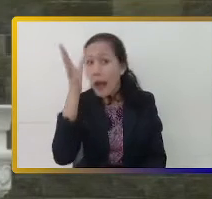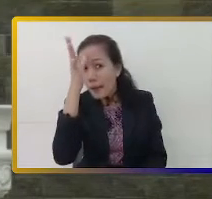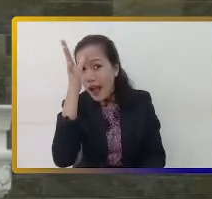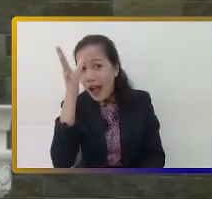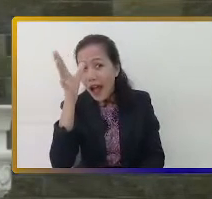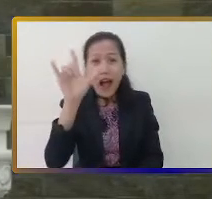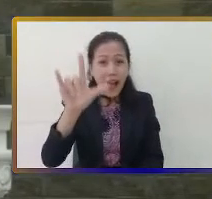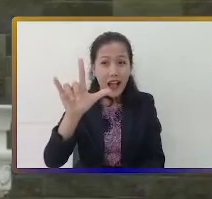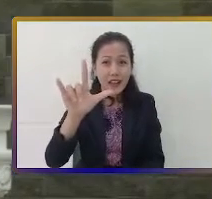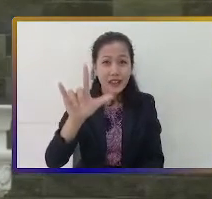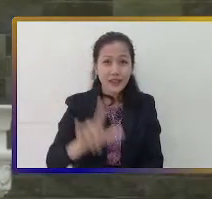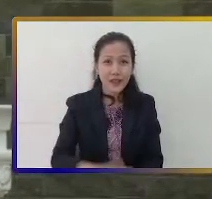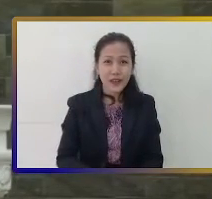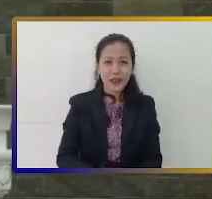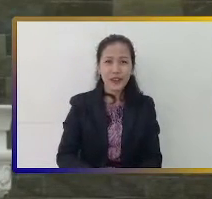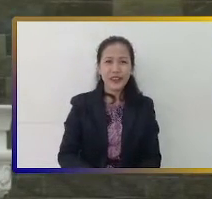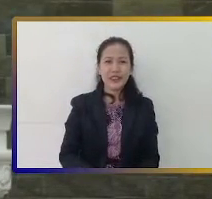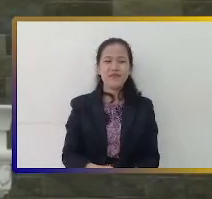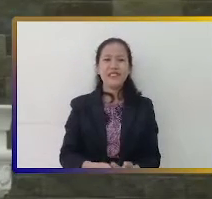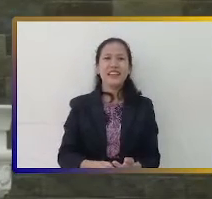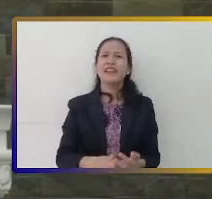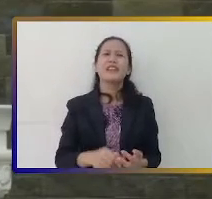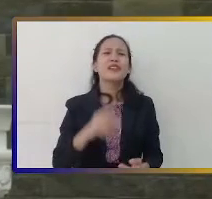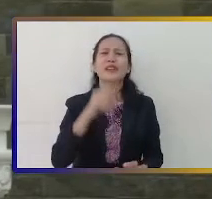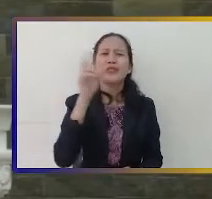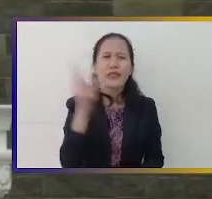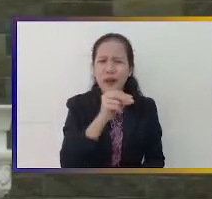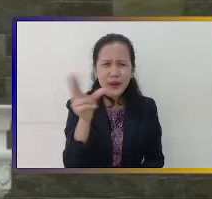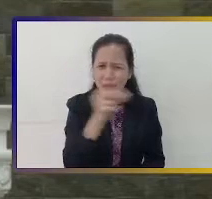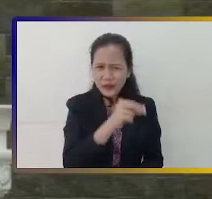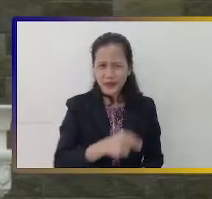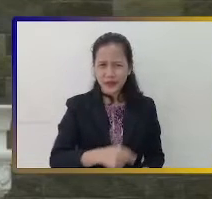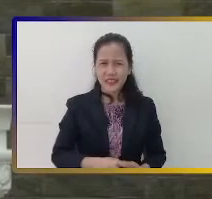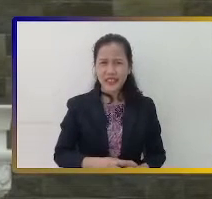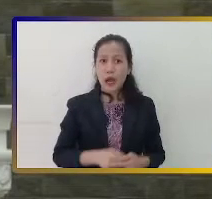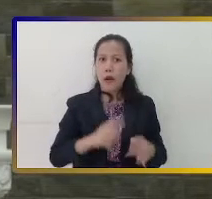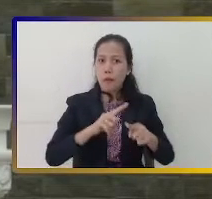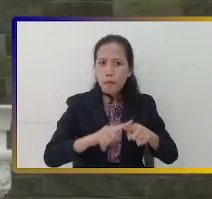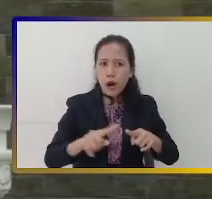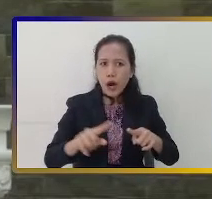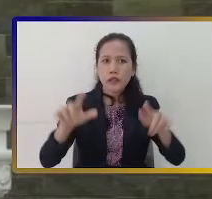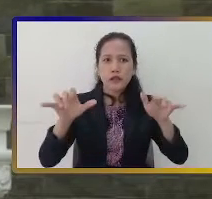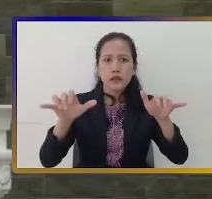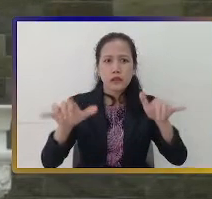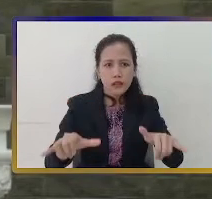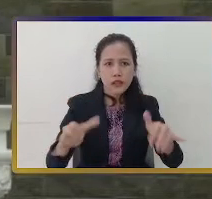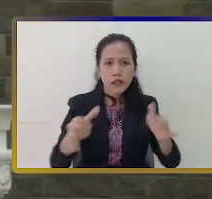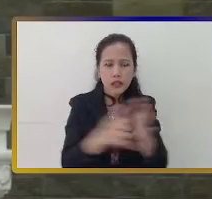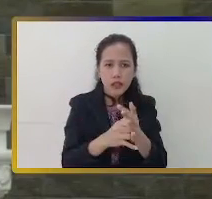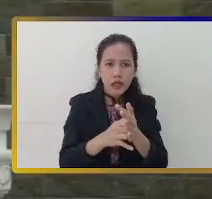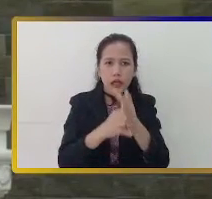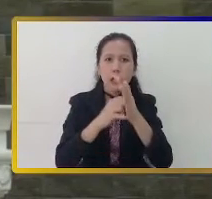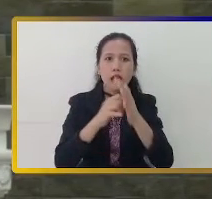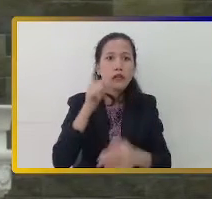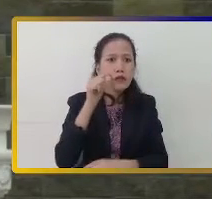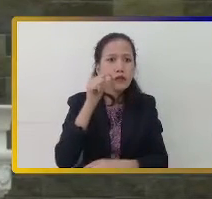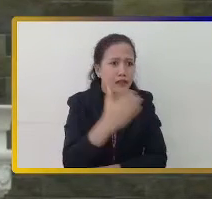niyan, kapatid, maraming mga babaeng yun, they still prefer to remain barren.